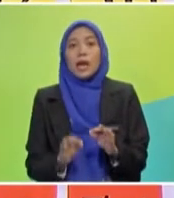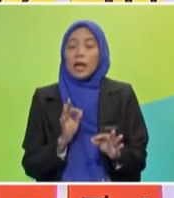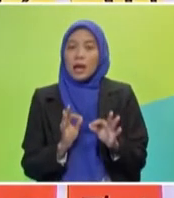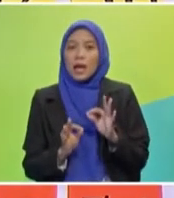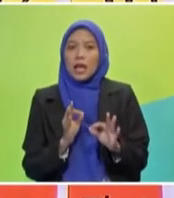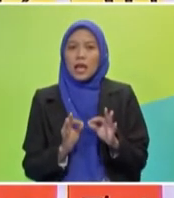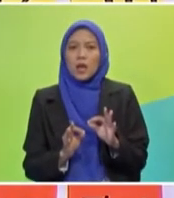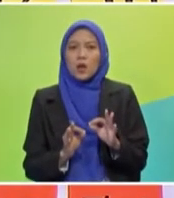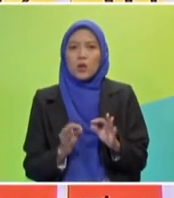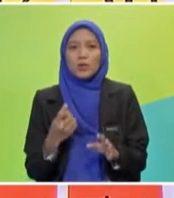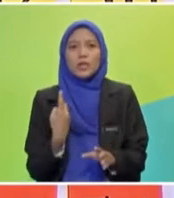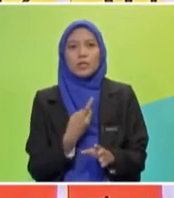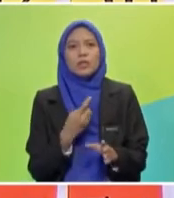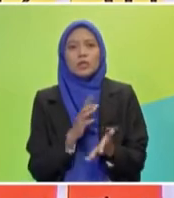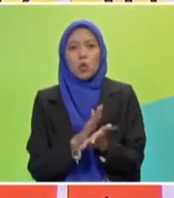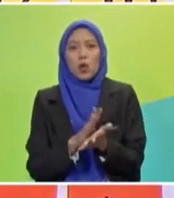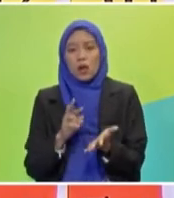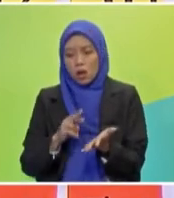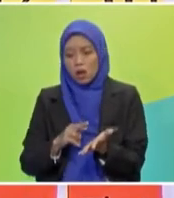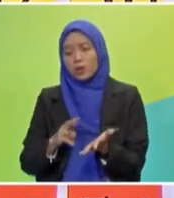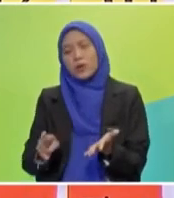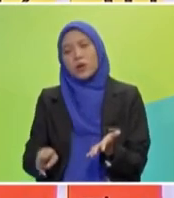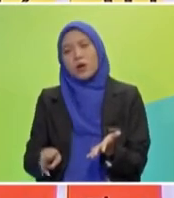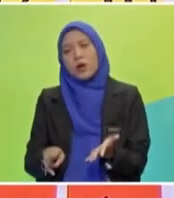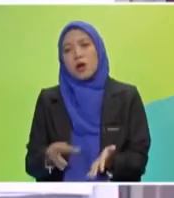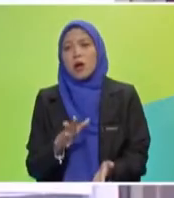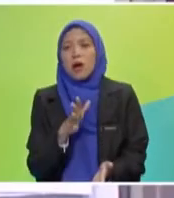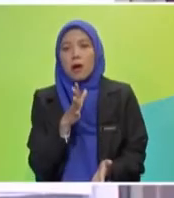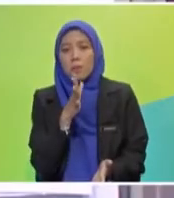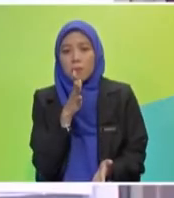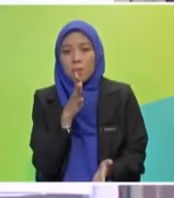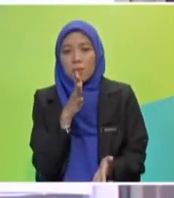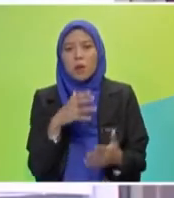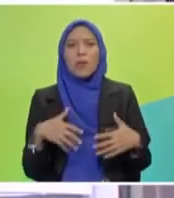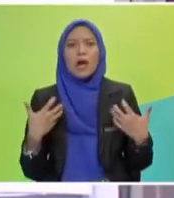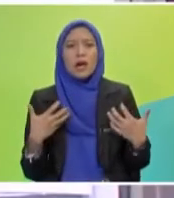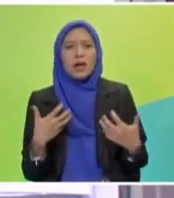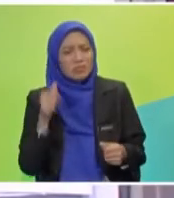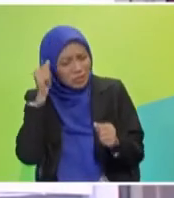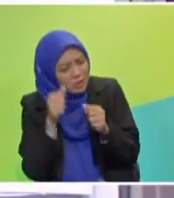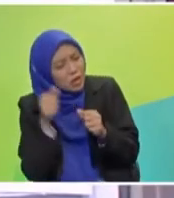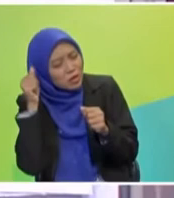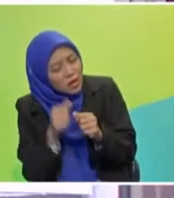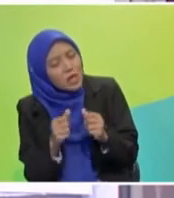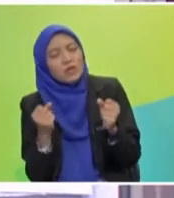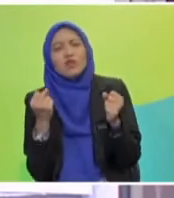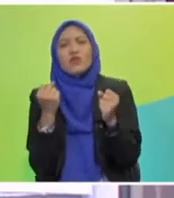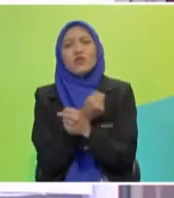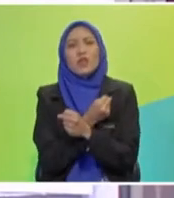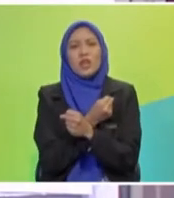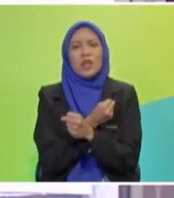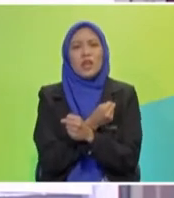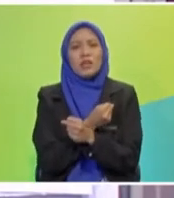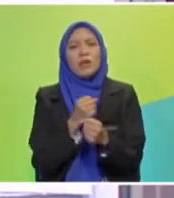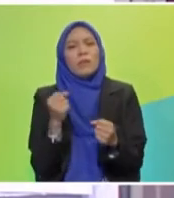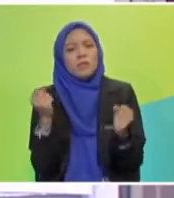kadang masa kita sekolah rendah, selalu mak kita bising, kena hafal sifir, kena hafal sifir. Kita rasa tak boleh hafal sebab banyak sangat.